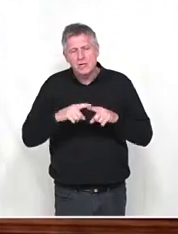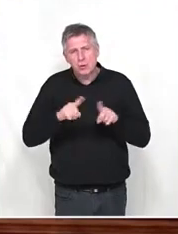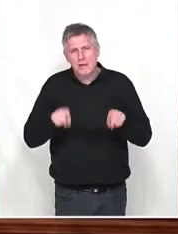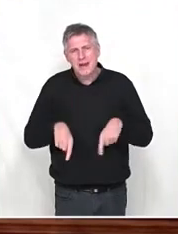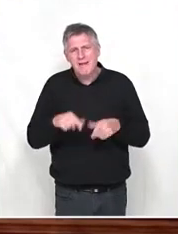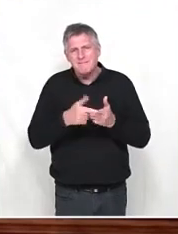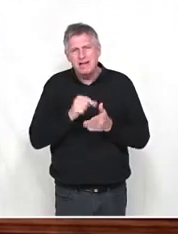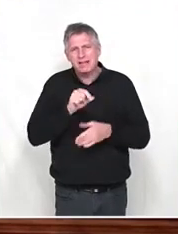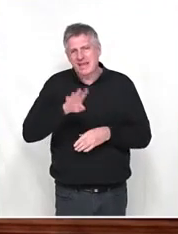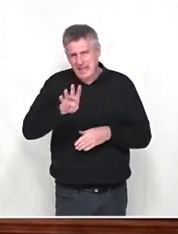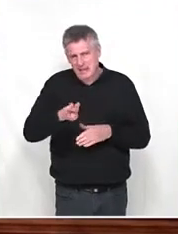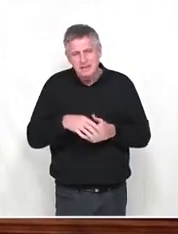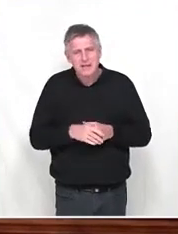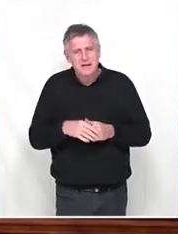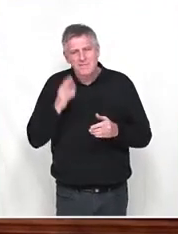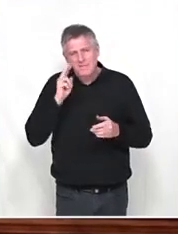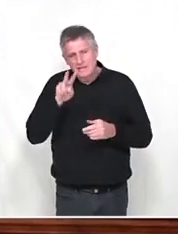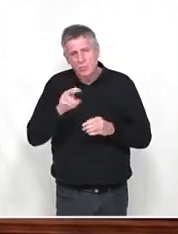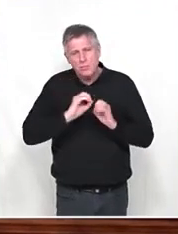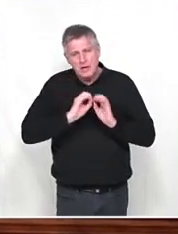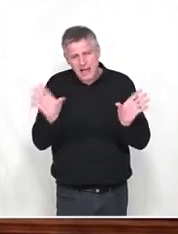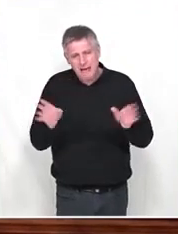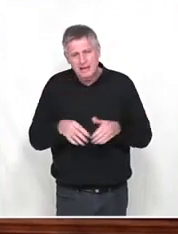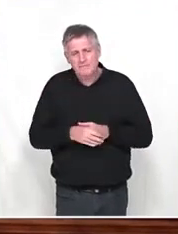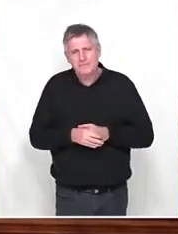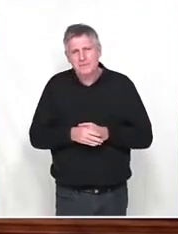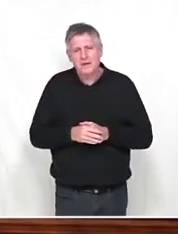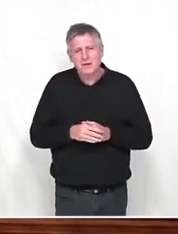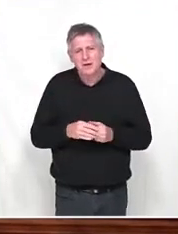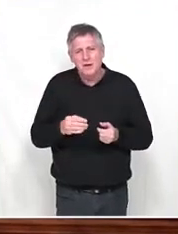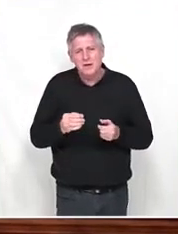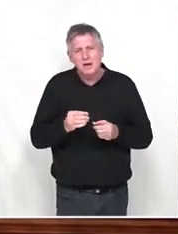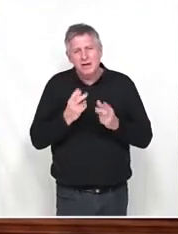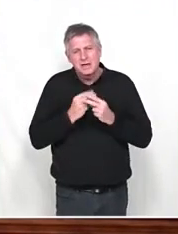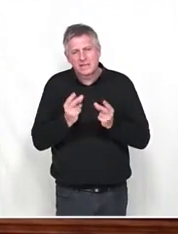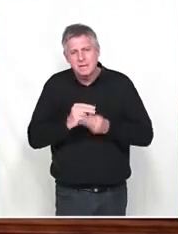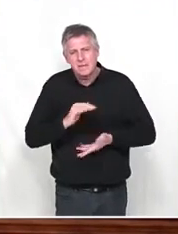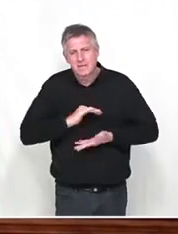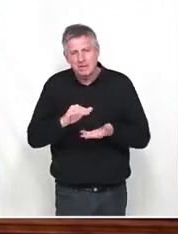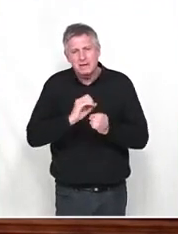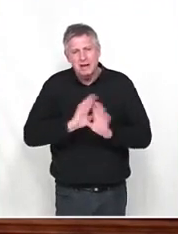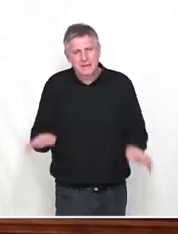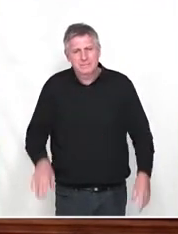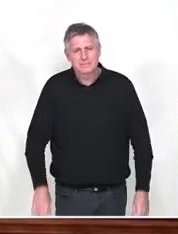que cette vision est claire et elle aura au moins eu le mérite d'être exprimée clairement.